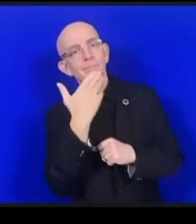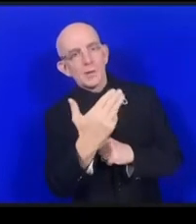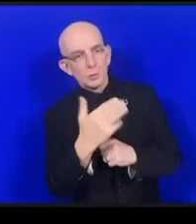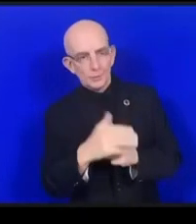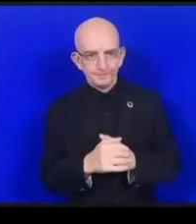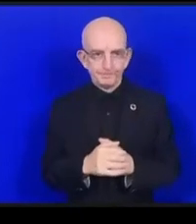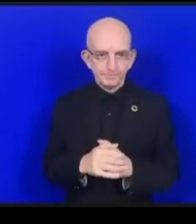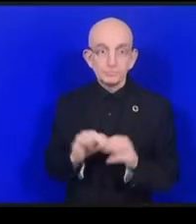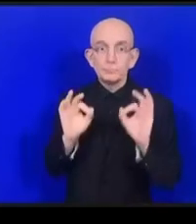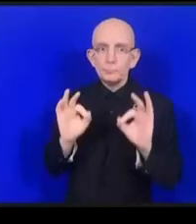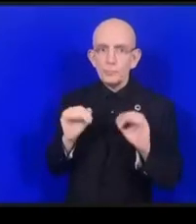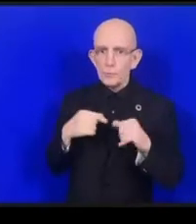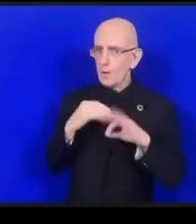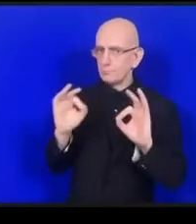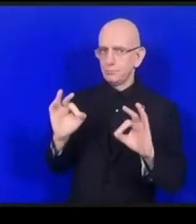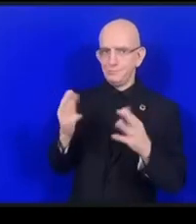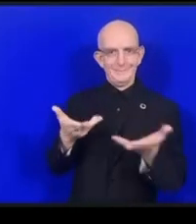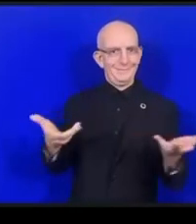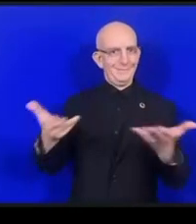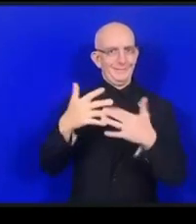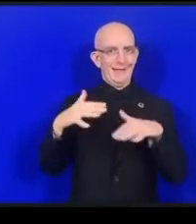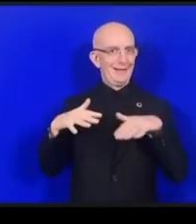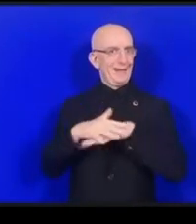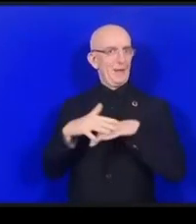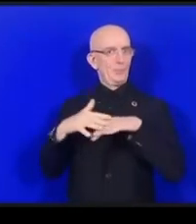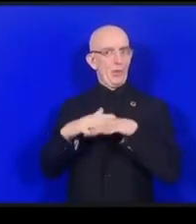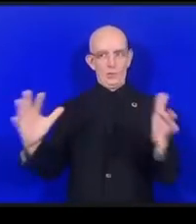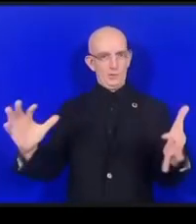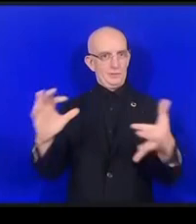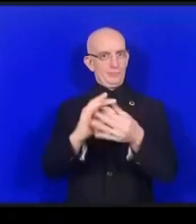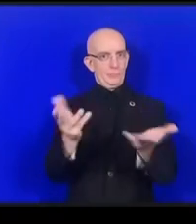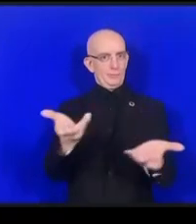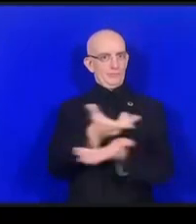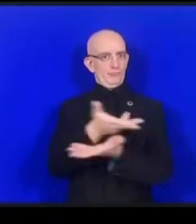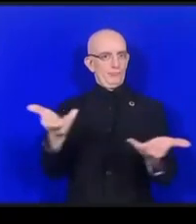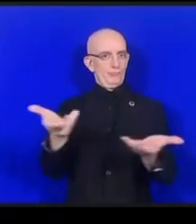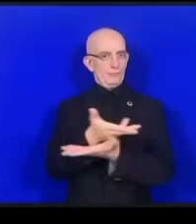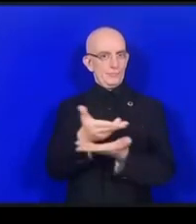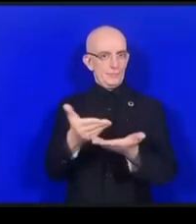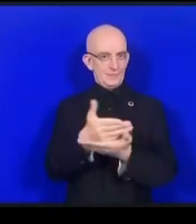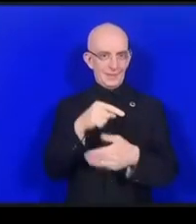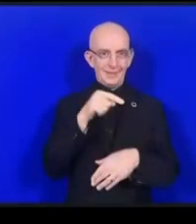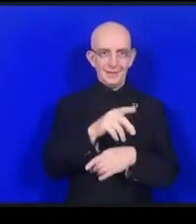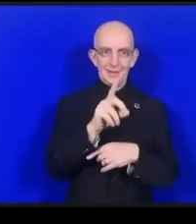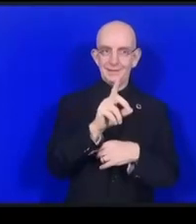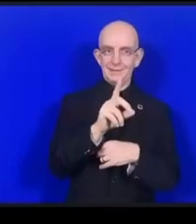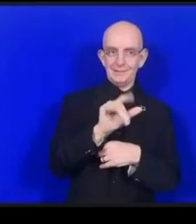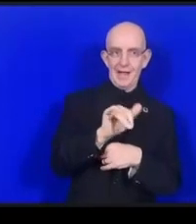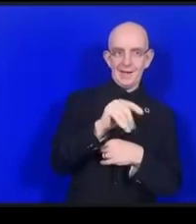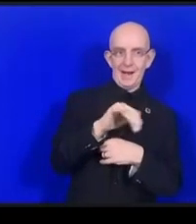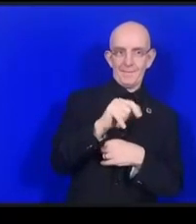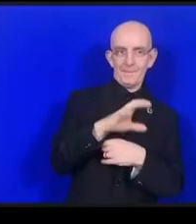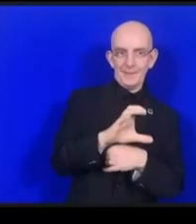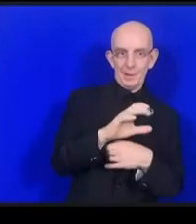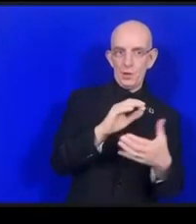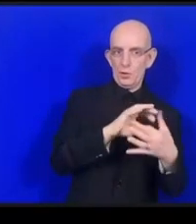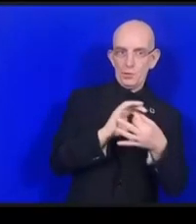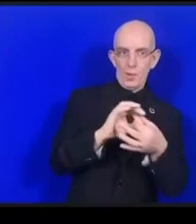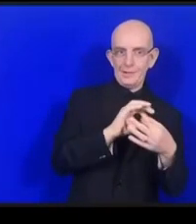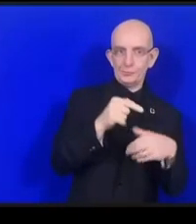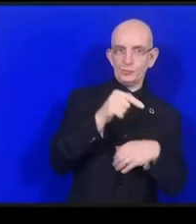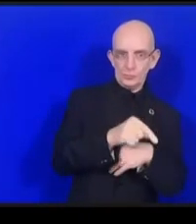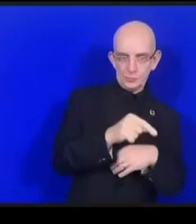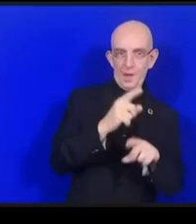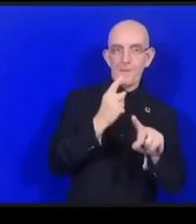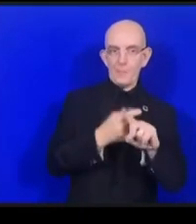рада видеть что уже началось интерактивное общение в рамках динамичной коалиции Я хотела бы